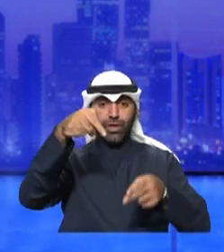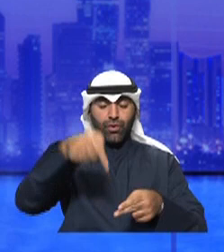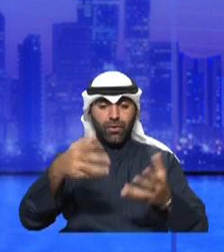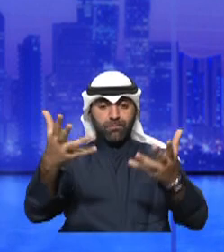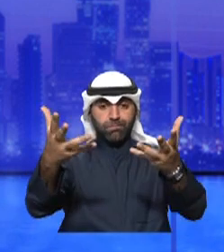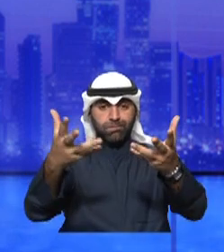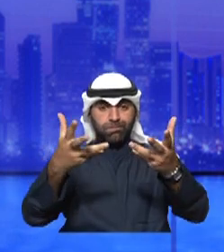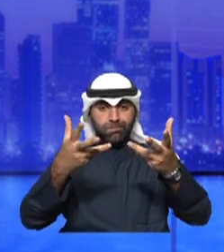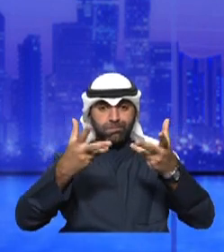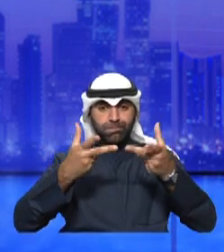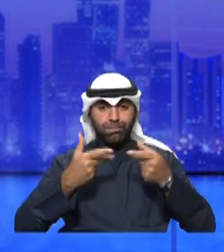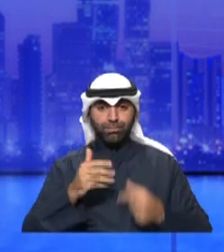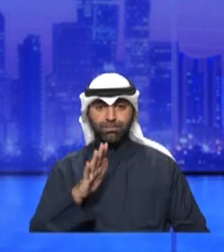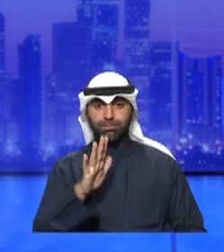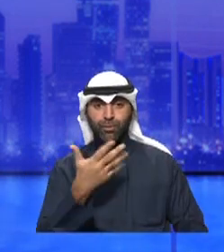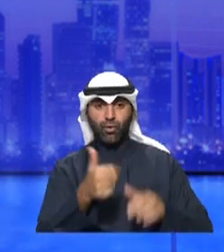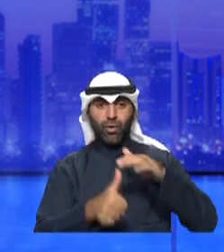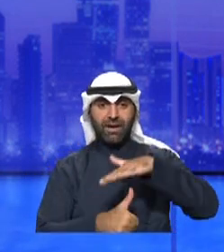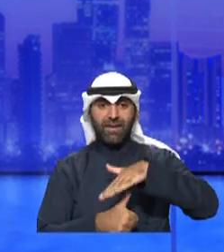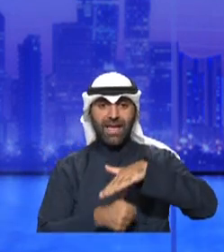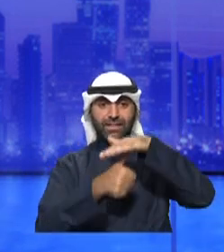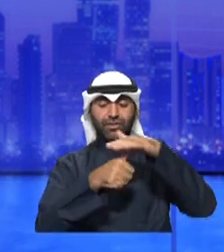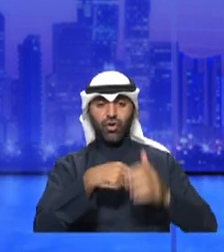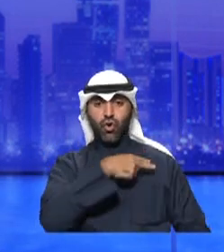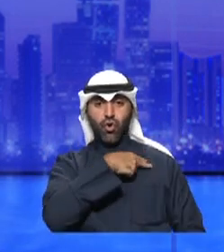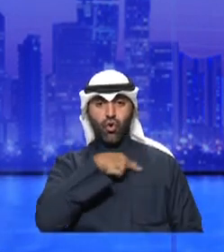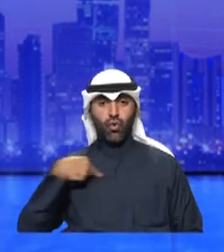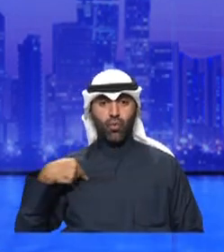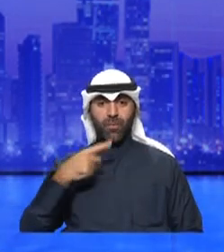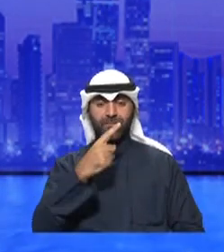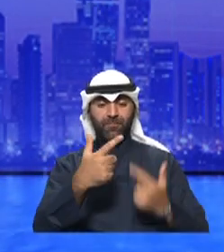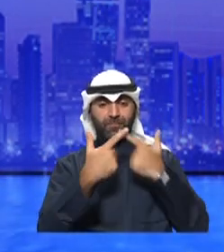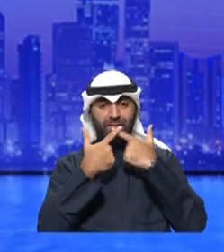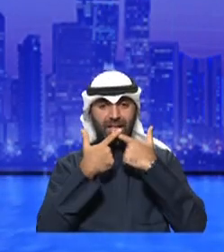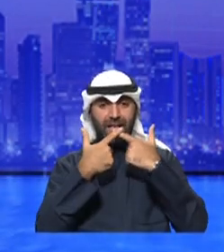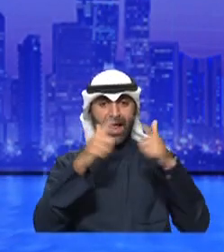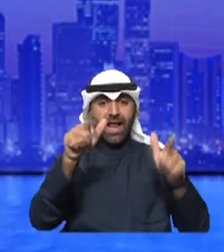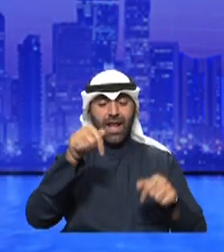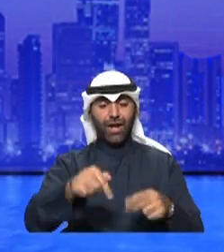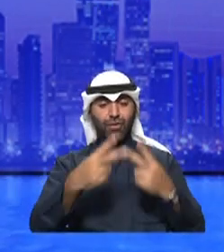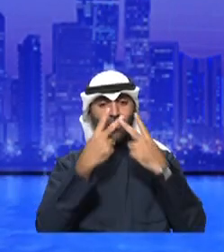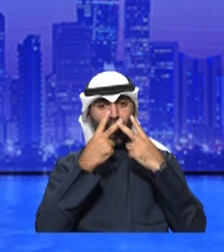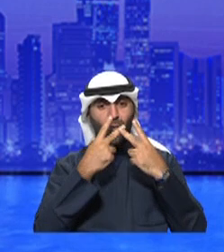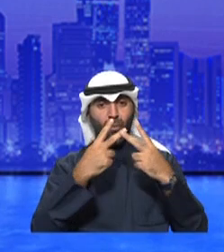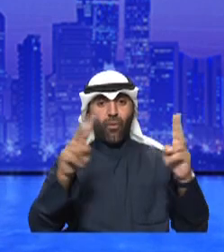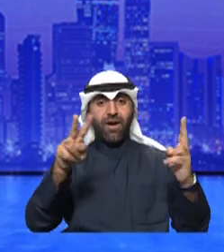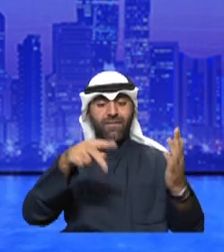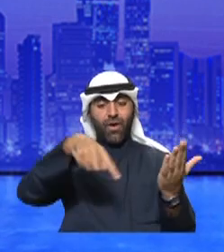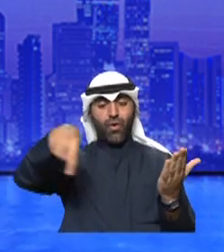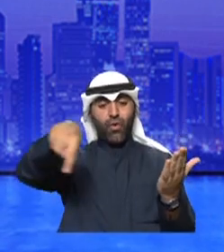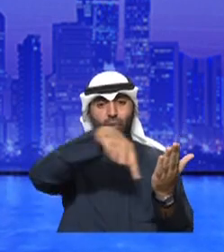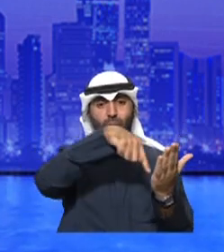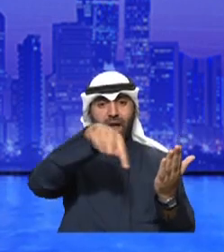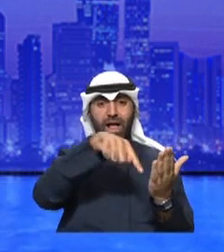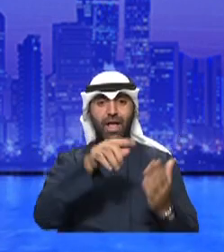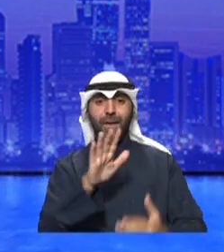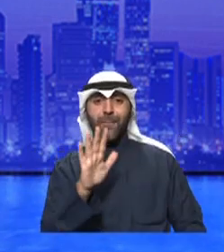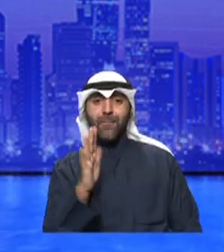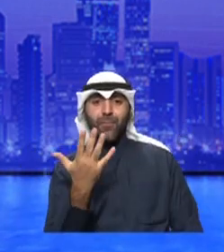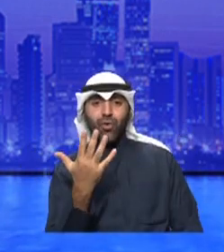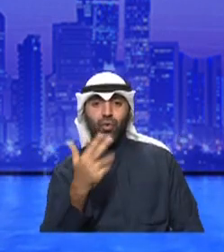علما بتوقيت مذكره تفاهم لتطوير حقل الدره بين كل من الشركه الكويتيه لنفط الخليج